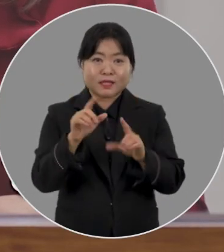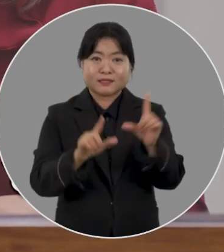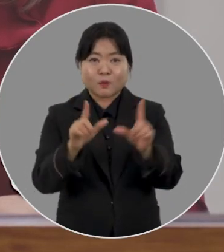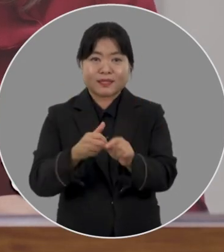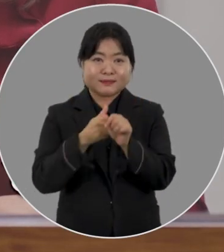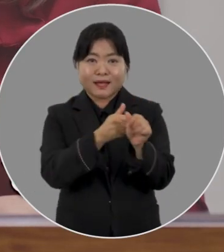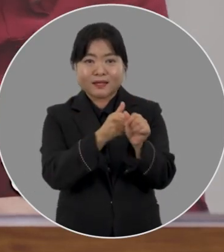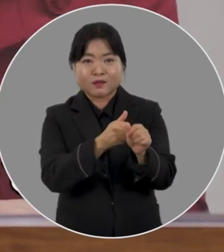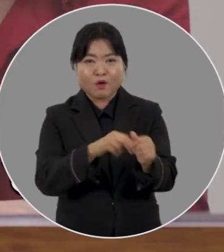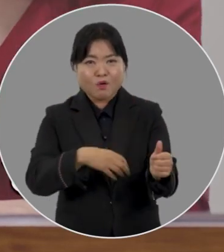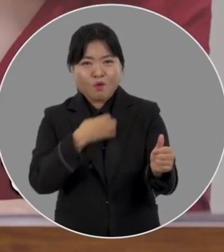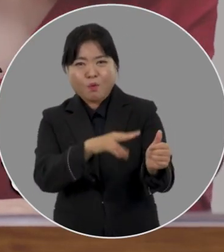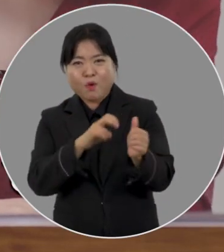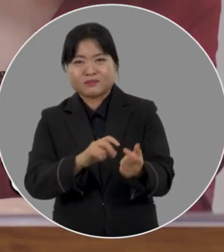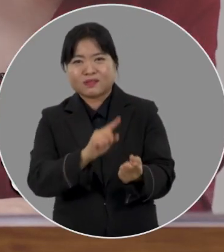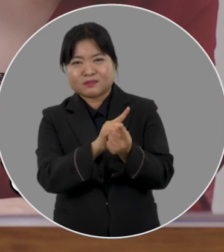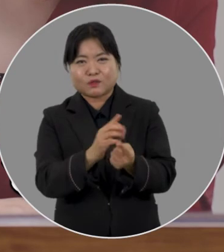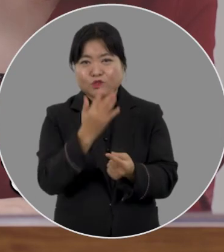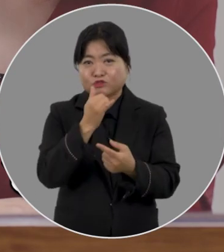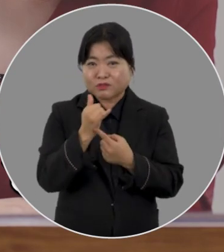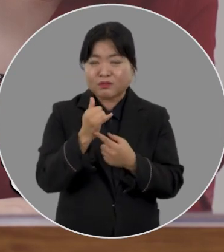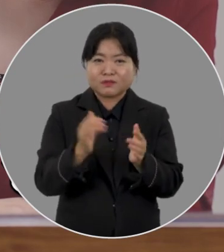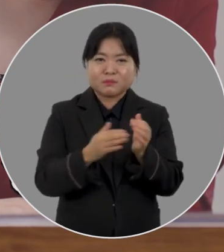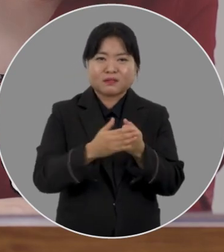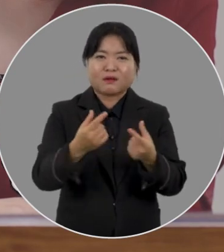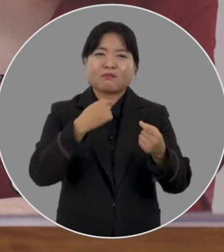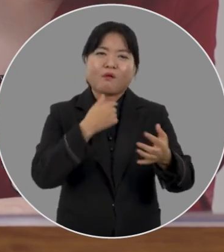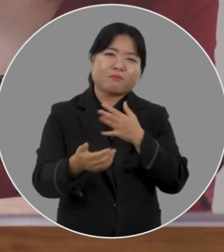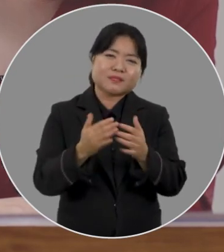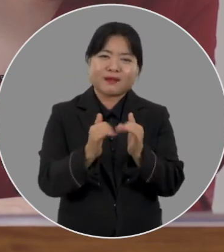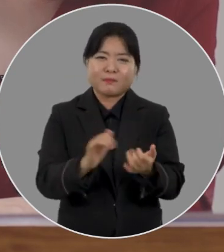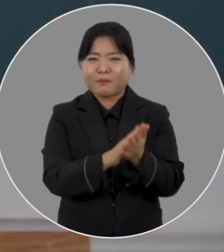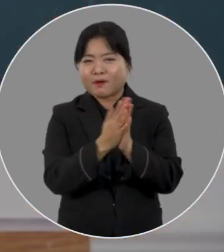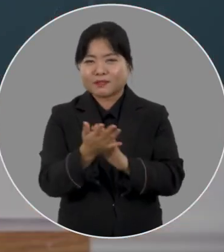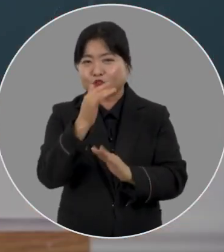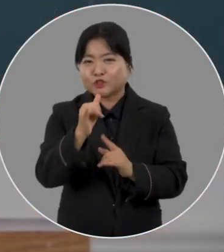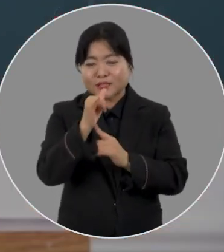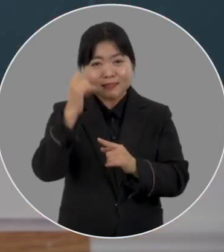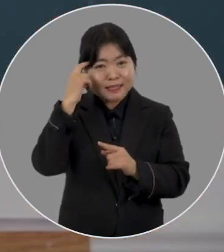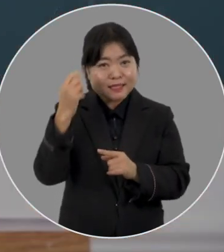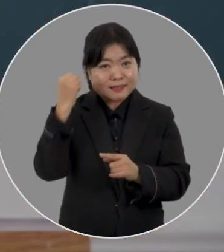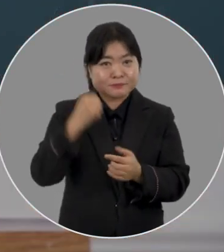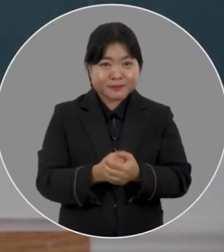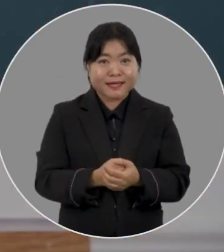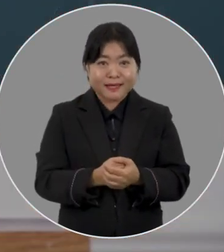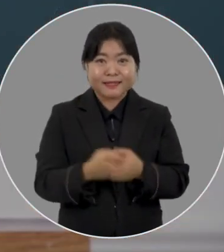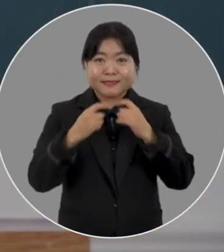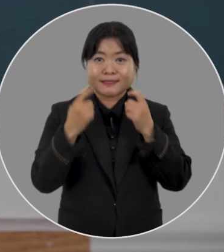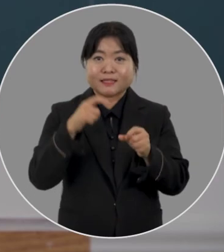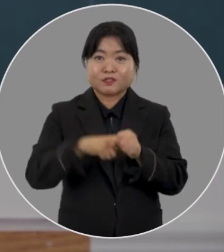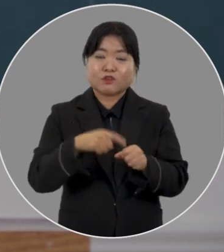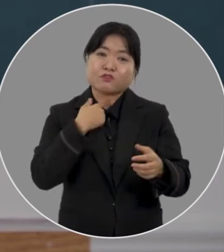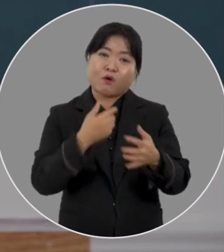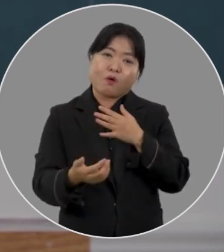혐오의 대상이 될 수도 있는 거고 그런 경험이 사람을 변화시킬 수 있겠다라는 생각을 저는 좀 했었거든요. 개인적인